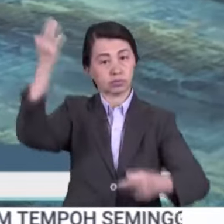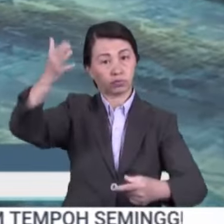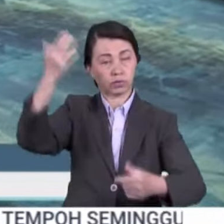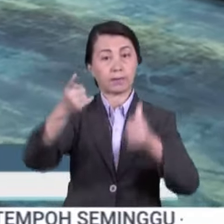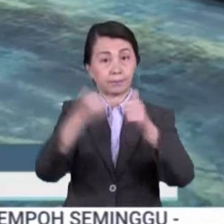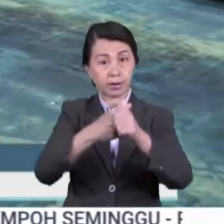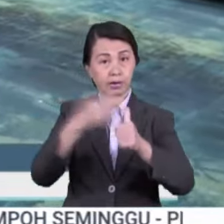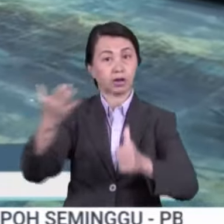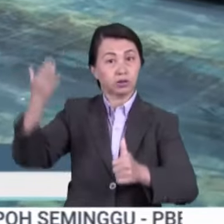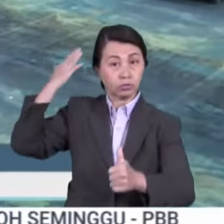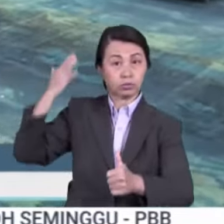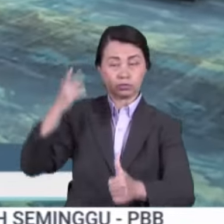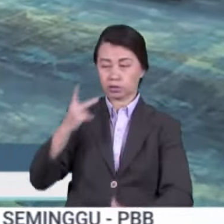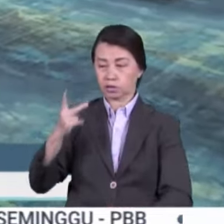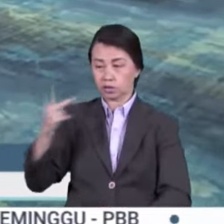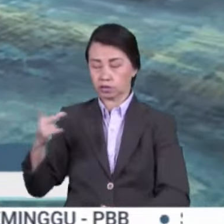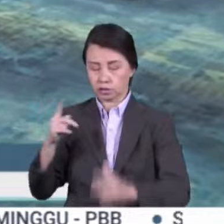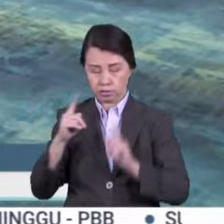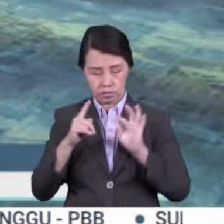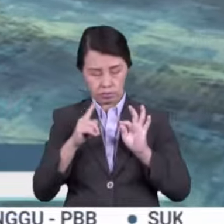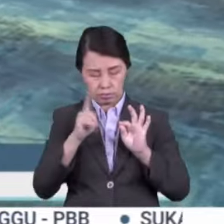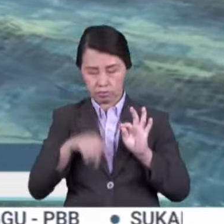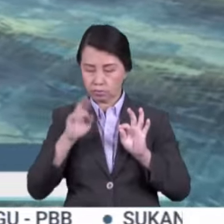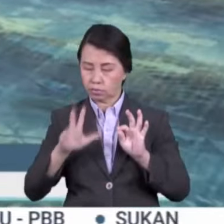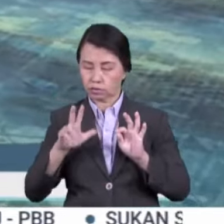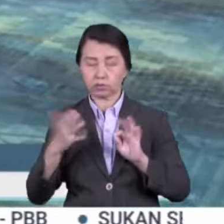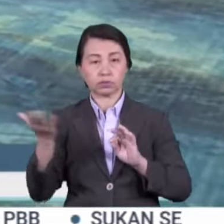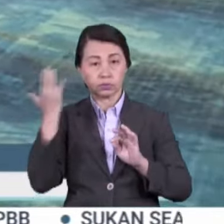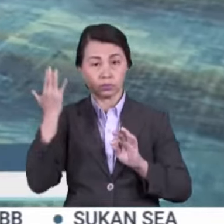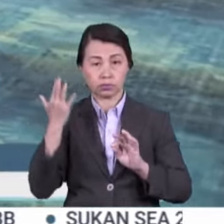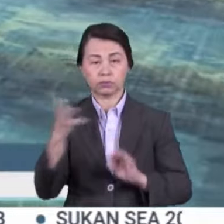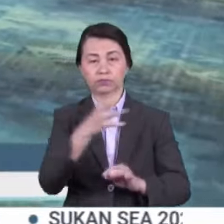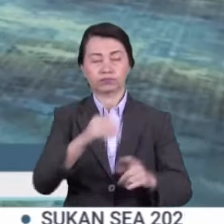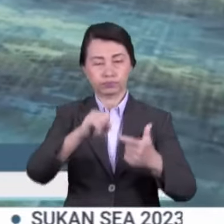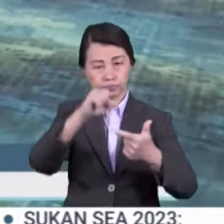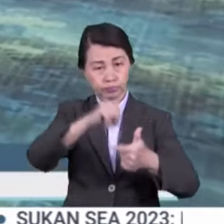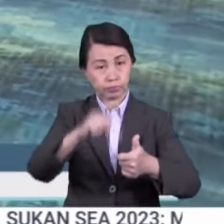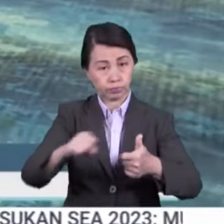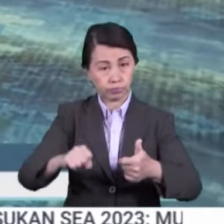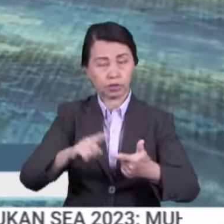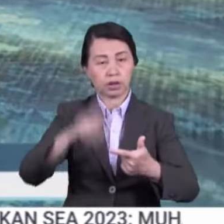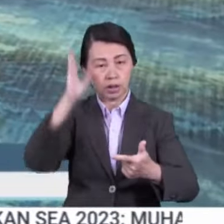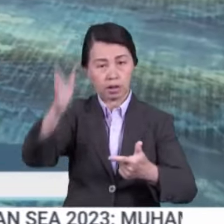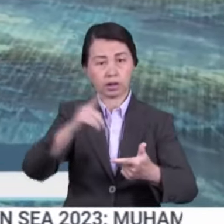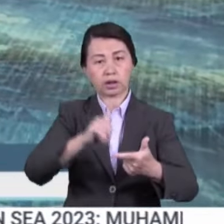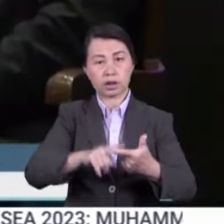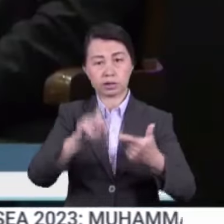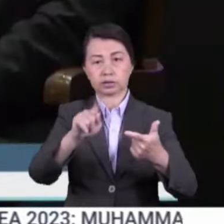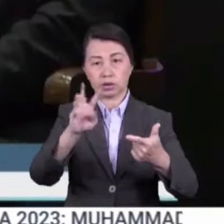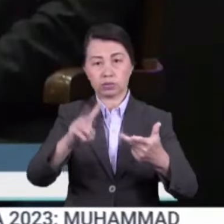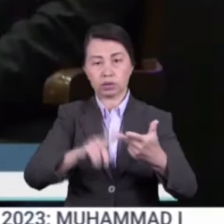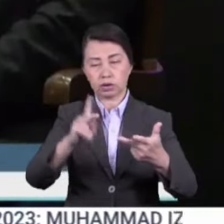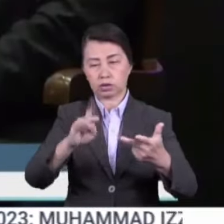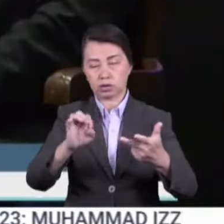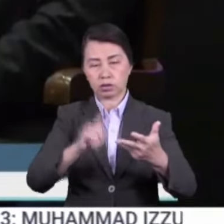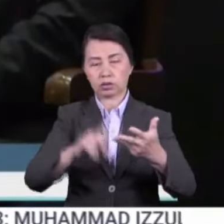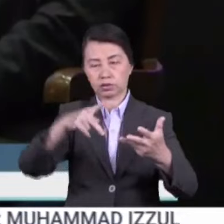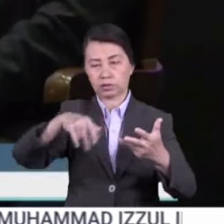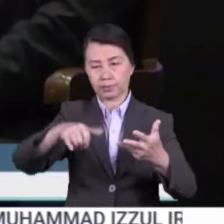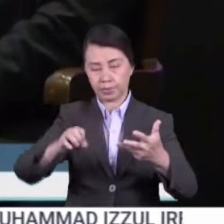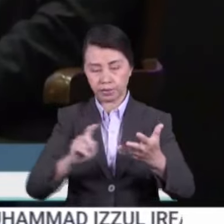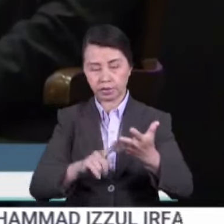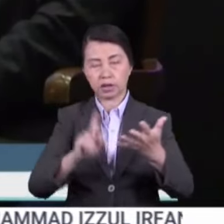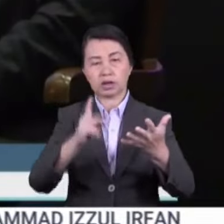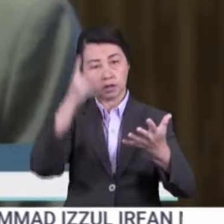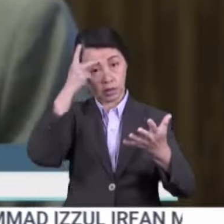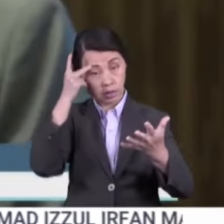di Kota Kinabalu pada 9 Mac lepas. Selain Sandakan, ia akan turut diadakan di Tawau, Kudat, Sipitang dan